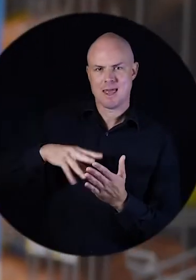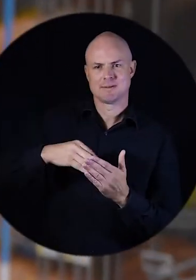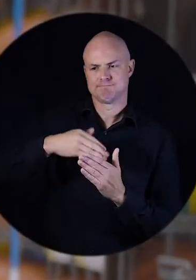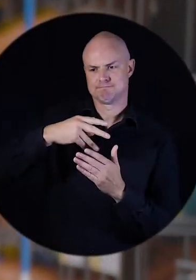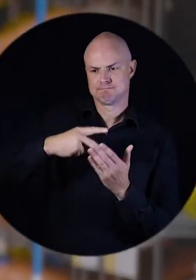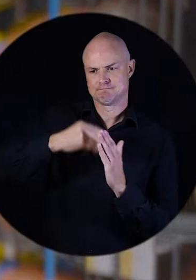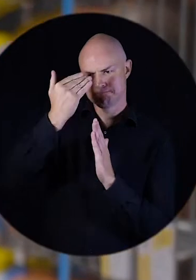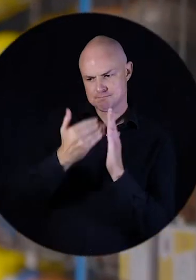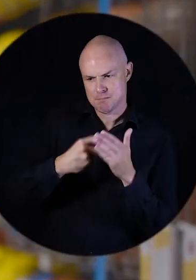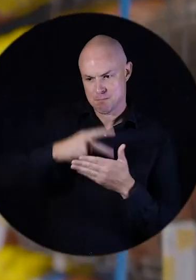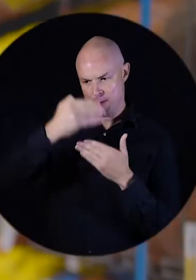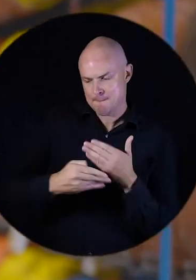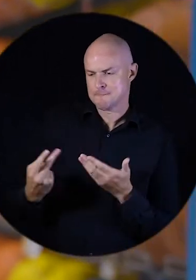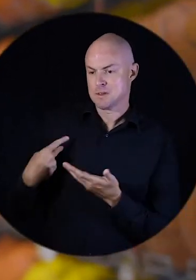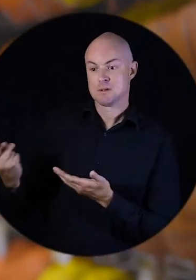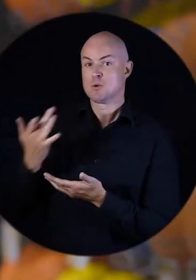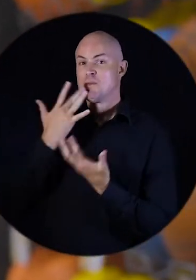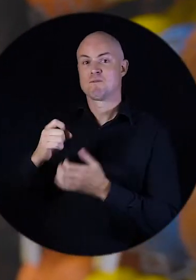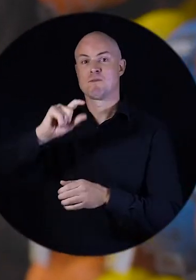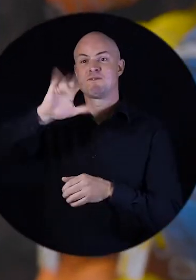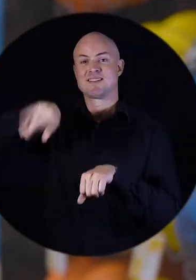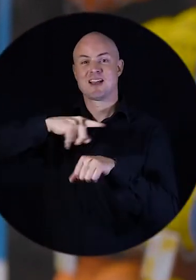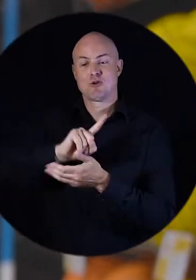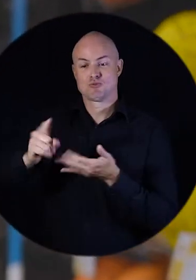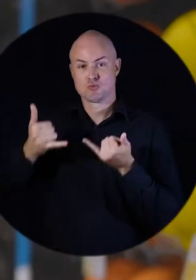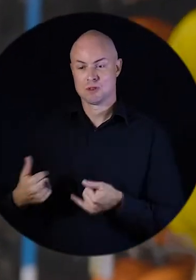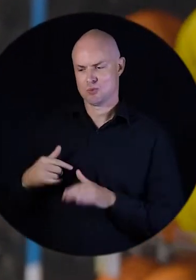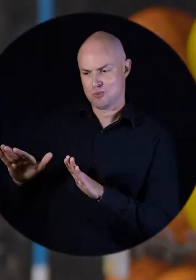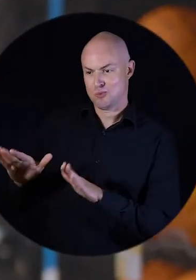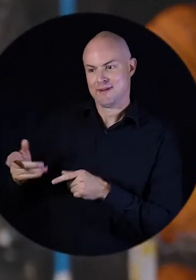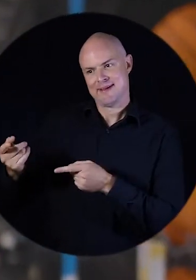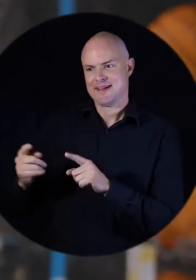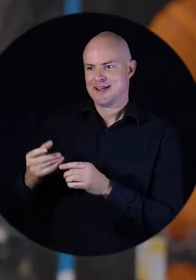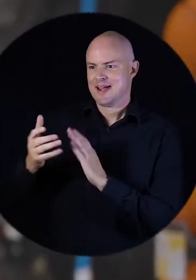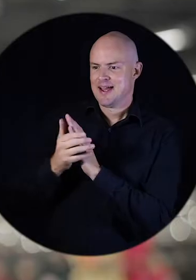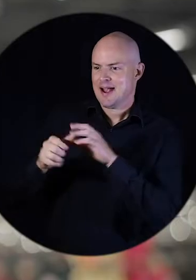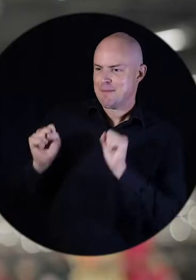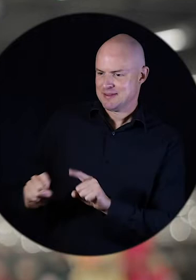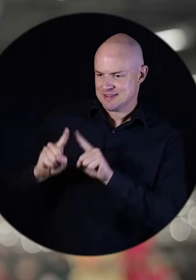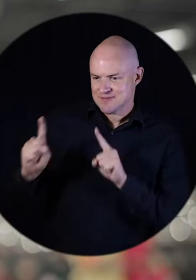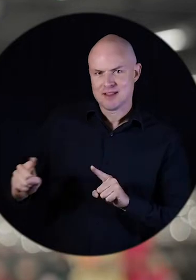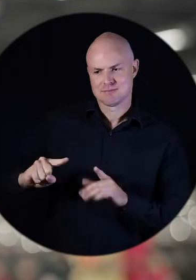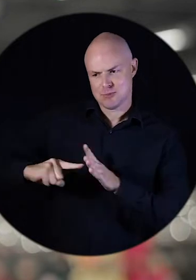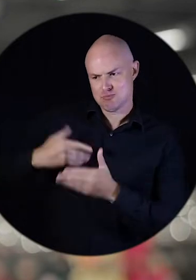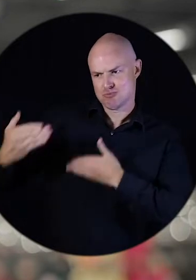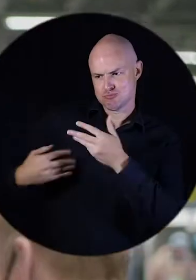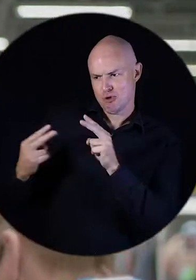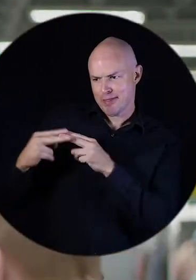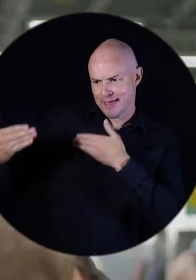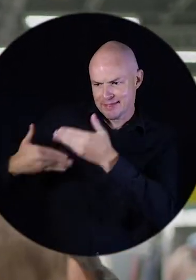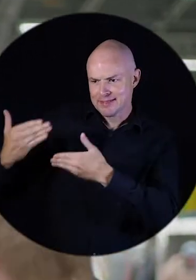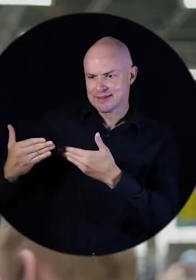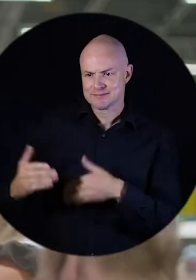Fred, il voulait commencer à 25 heures tout de suite. Et j'ai dit non, Fred, tu as des capacités différentes, donc on va se découvrir mutuellement.